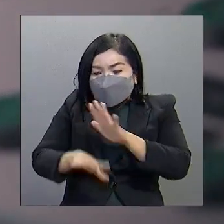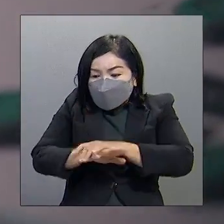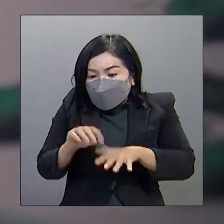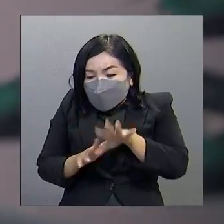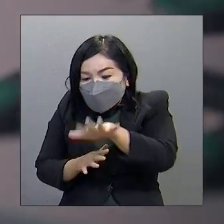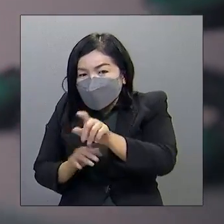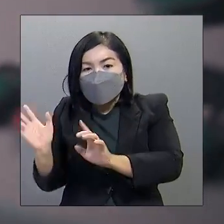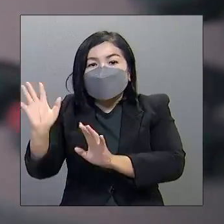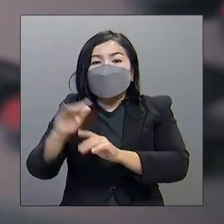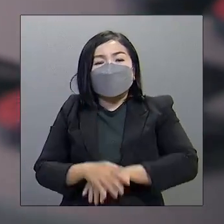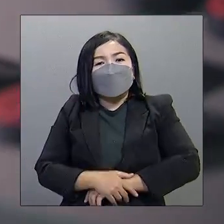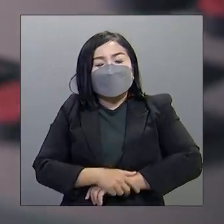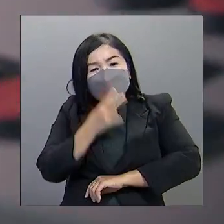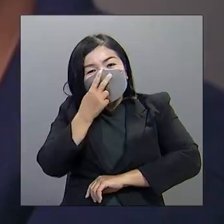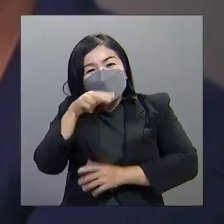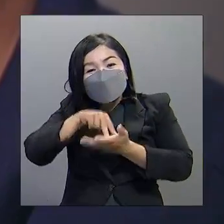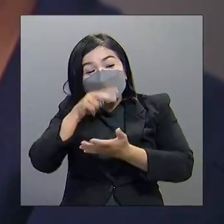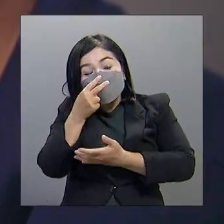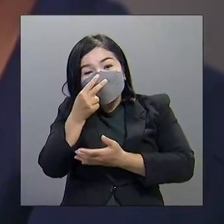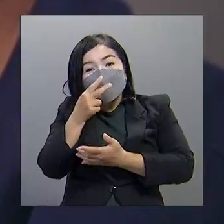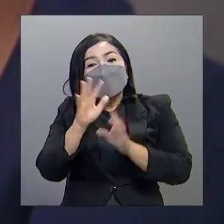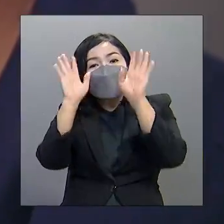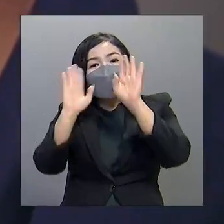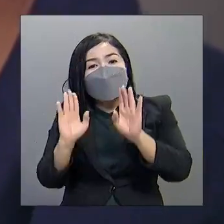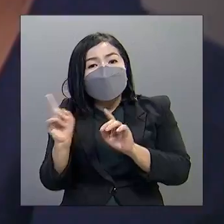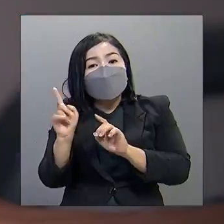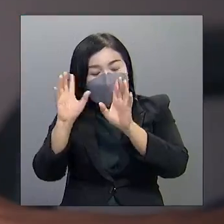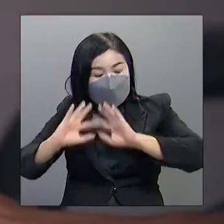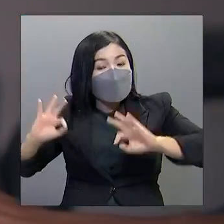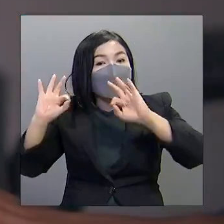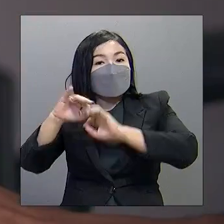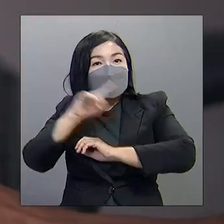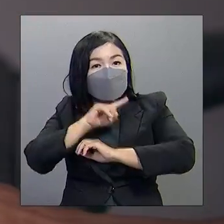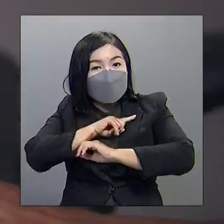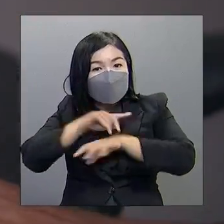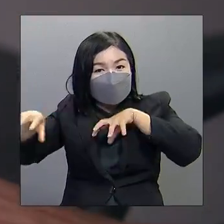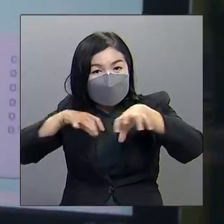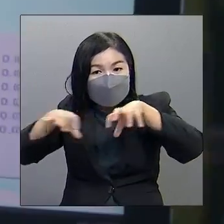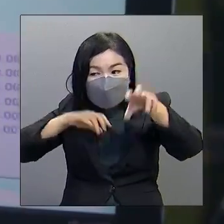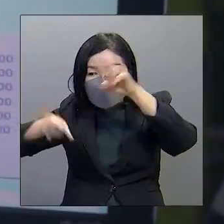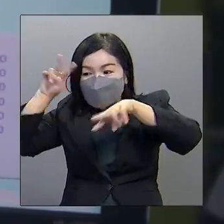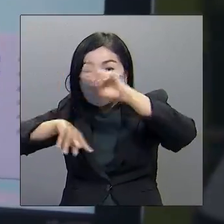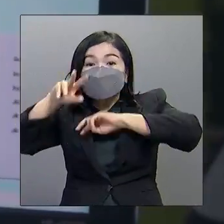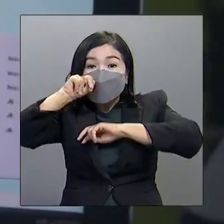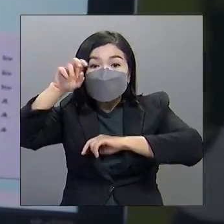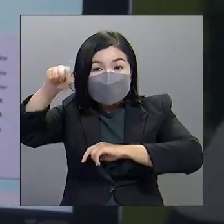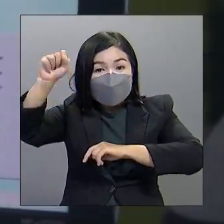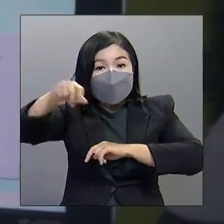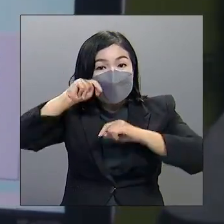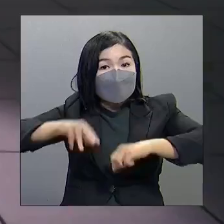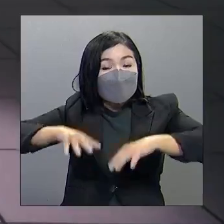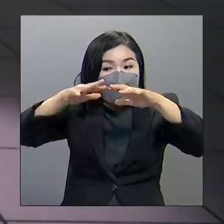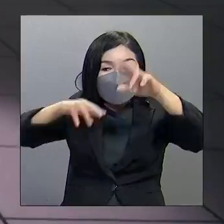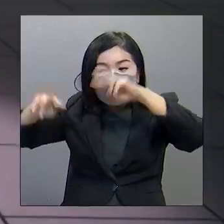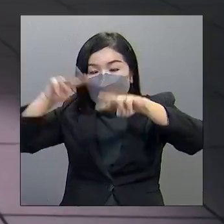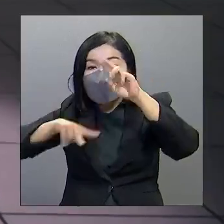ก็มาพี่ผมถามจริงในฐานะที่พี่เนี่ยคือเรียกว่าเป็นพลังงานสำคัญนะที่สามารถที่จะควบคุมเรื่องของสถานการณ์น้ำท่วมของไม่ใช่แค่ส